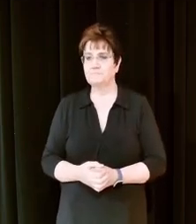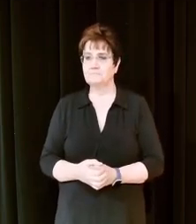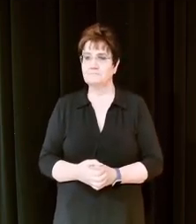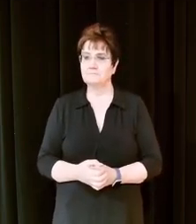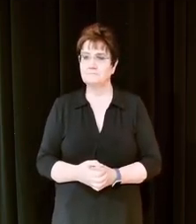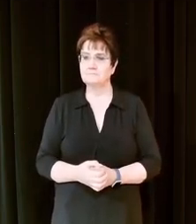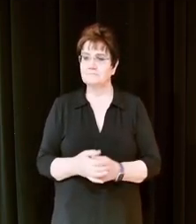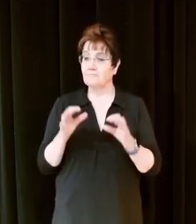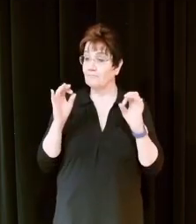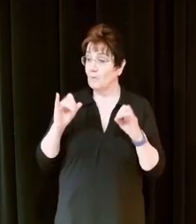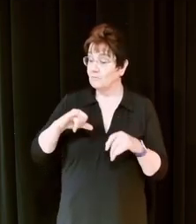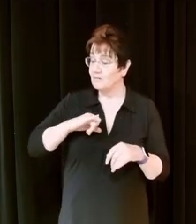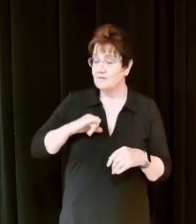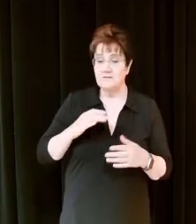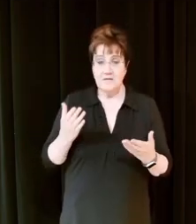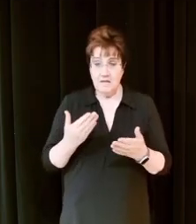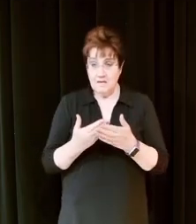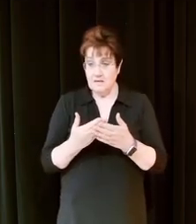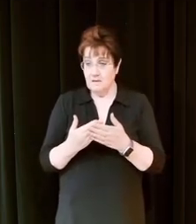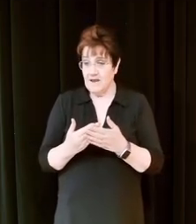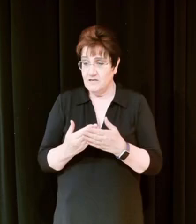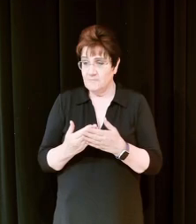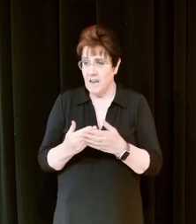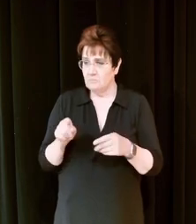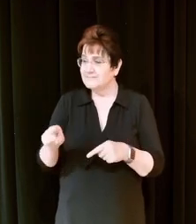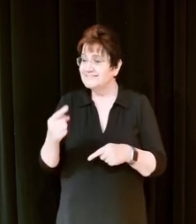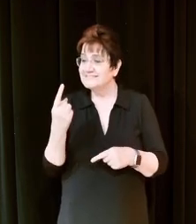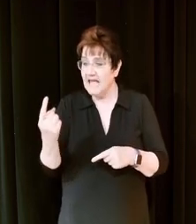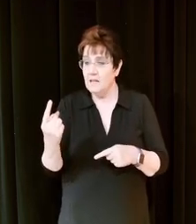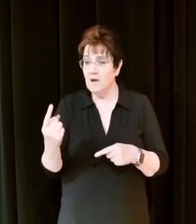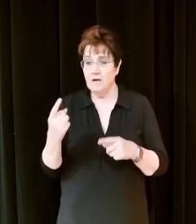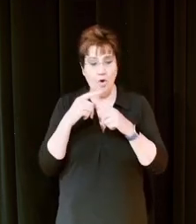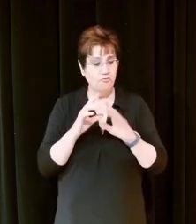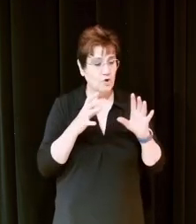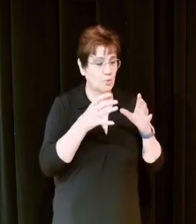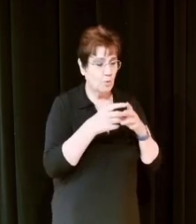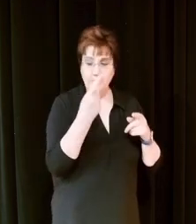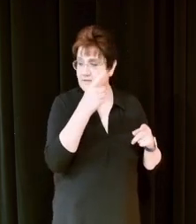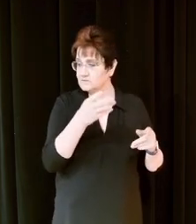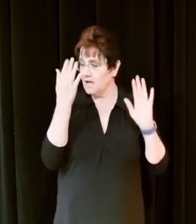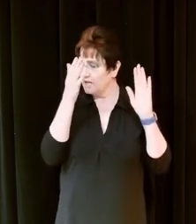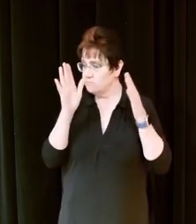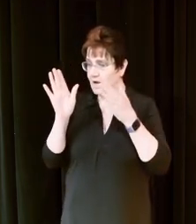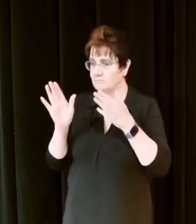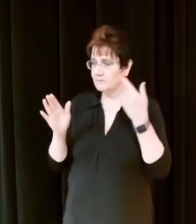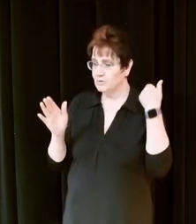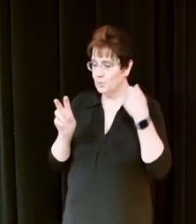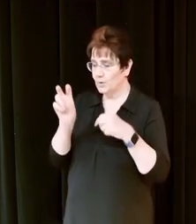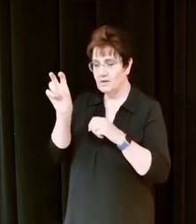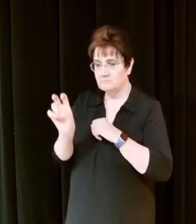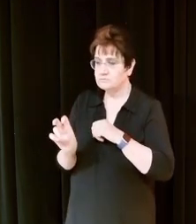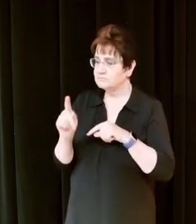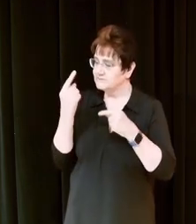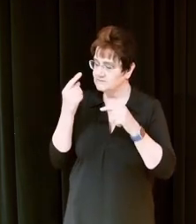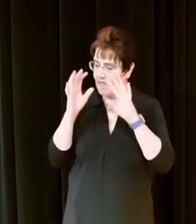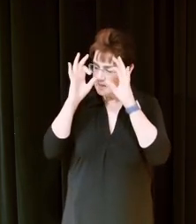eben, deswegen steht es da auch, wie nimmt jemand den Raum Platz? Sie hat sich sofort abgewandt von der Gruppe, hat so einen sozusagen Rückenkontakt gehabt, war ganz bei sich,